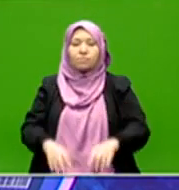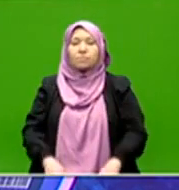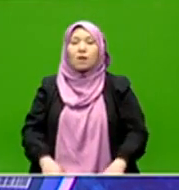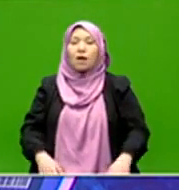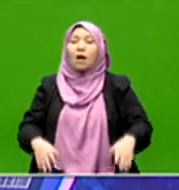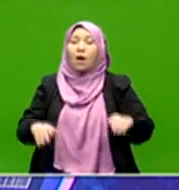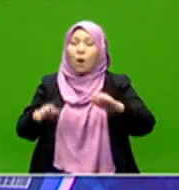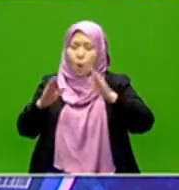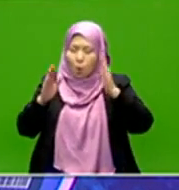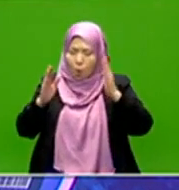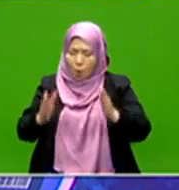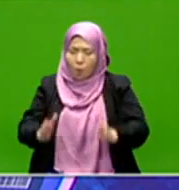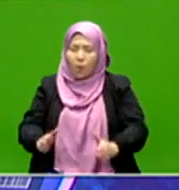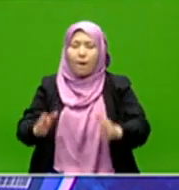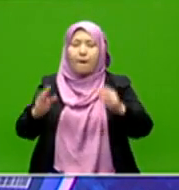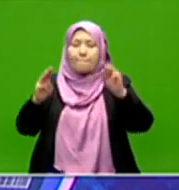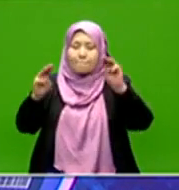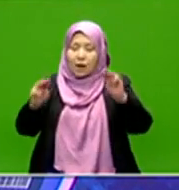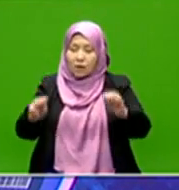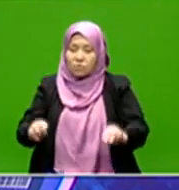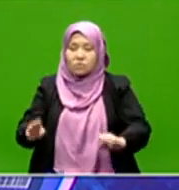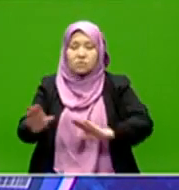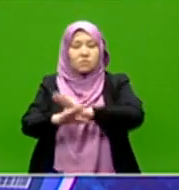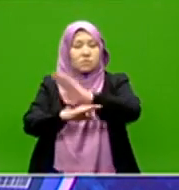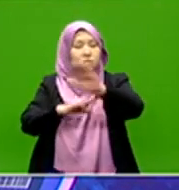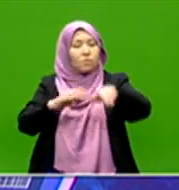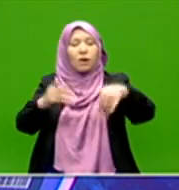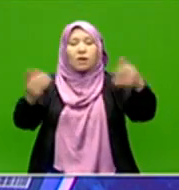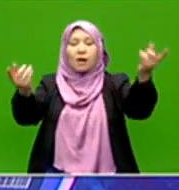wa 'ala kulli